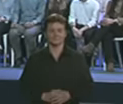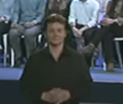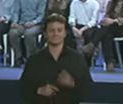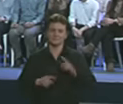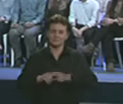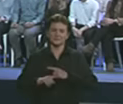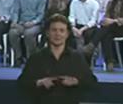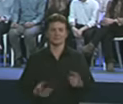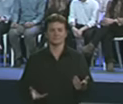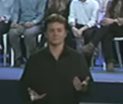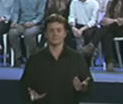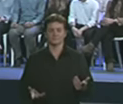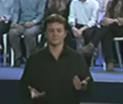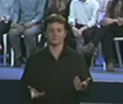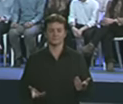C'est curieux.